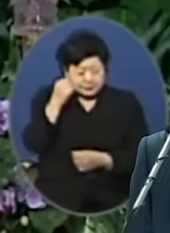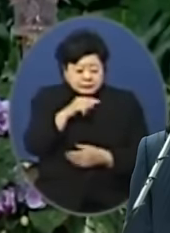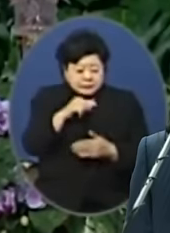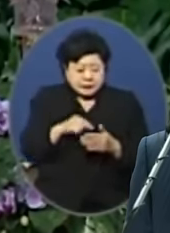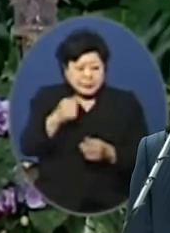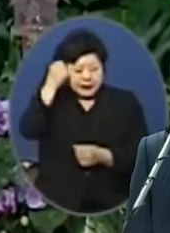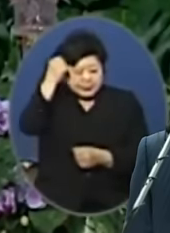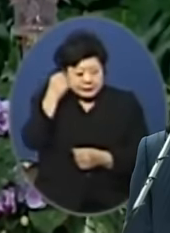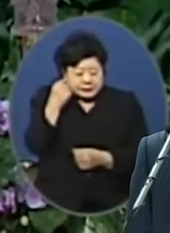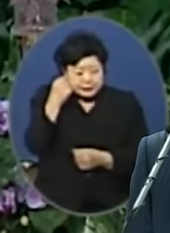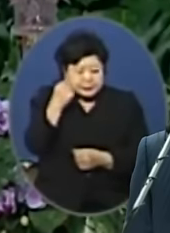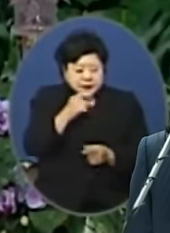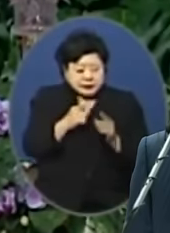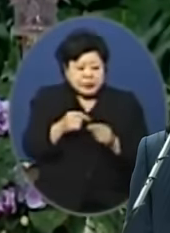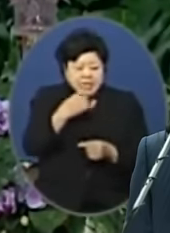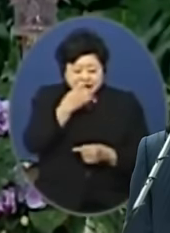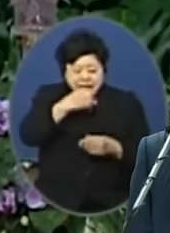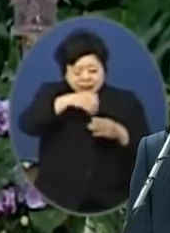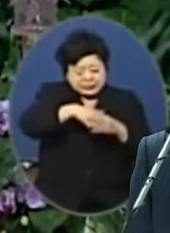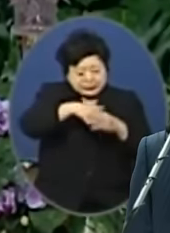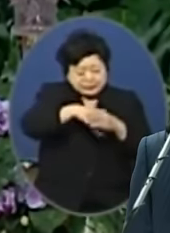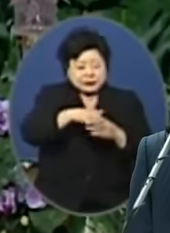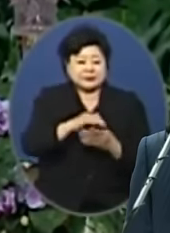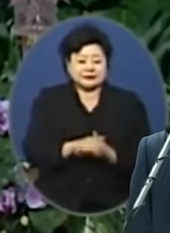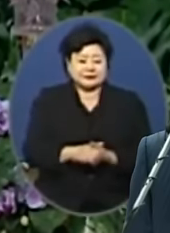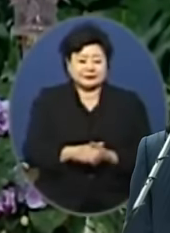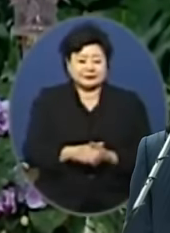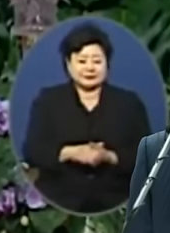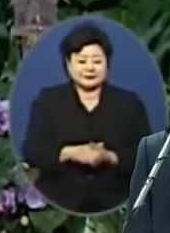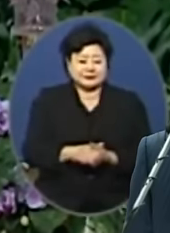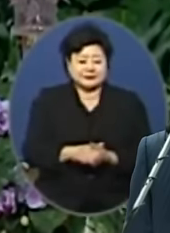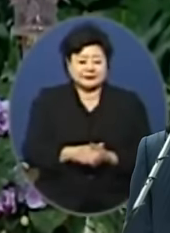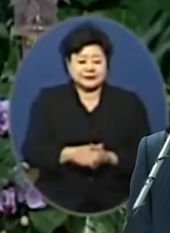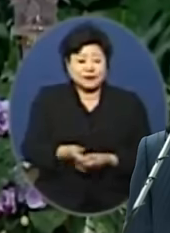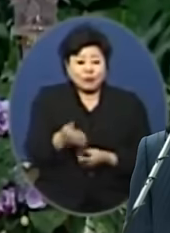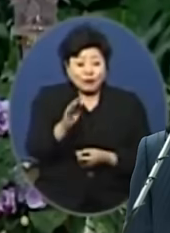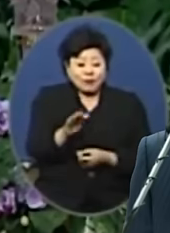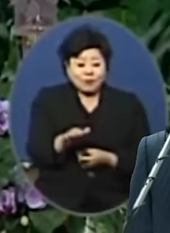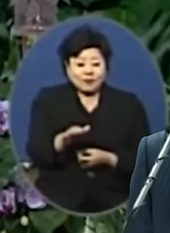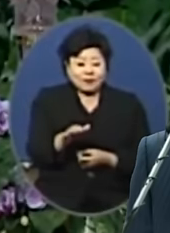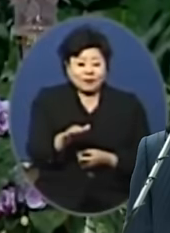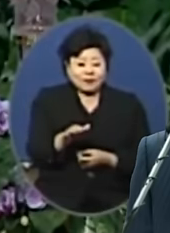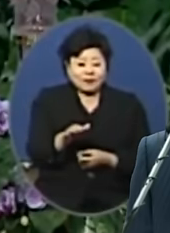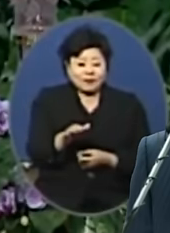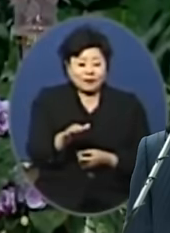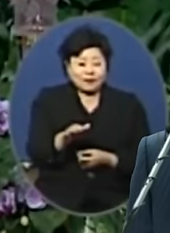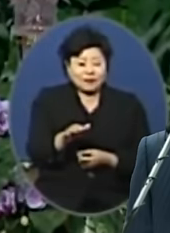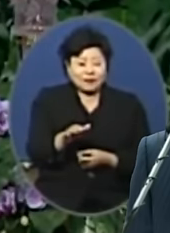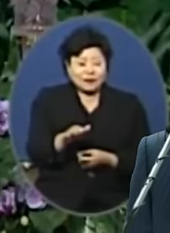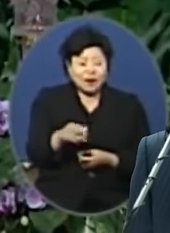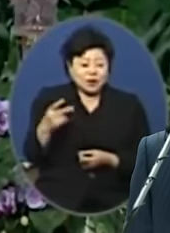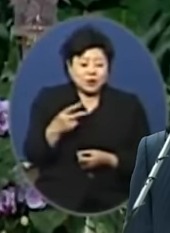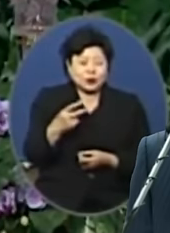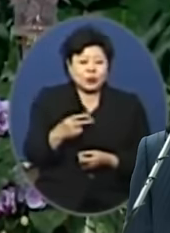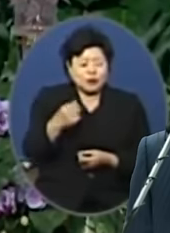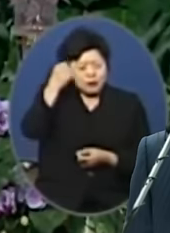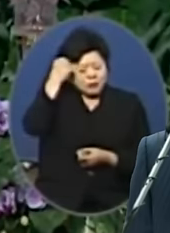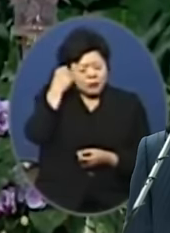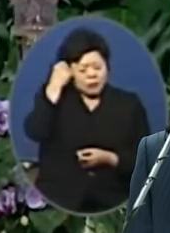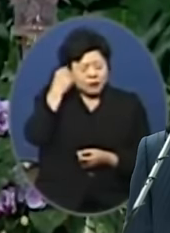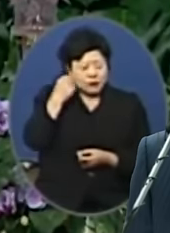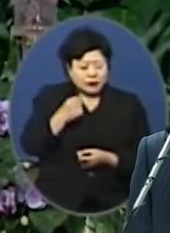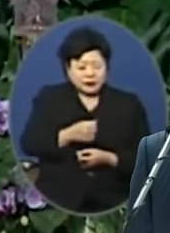마음속에 말씀의 씨앗을 심어놓았었습니다. 그런데 이 반복해서 이것이 1년